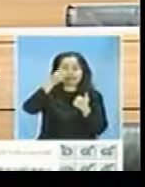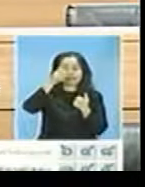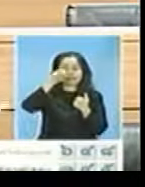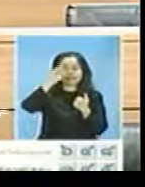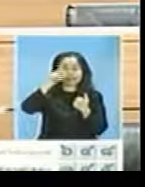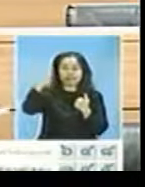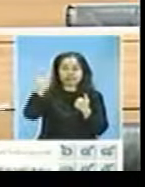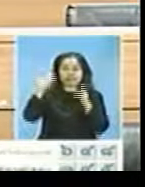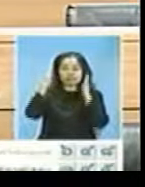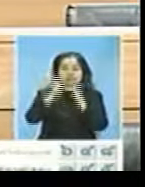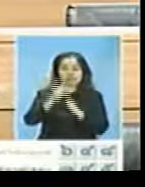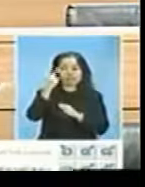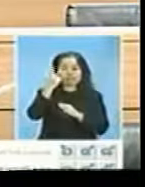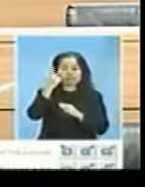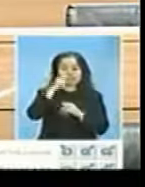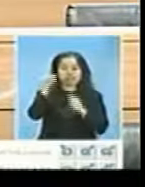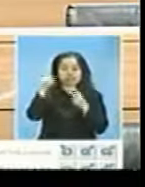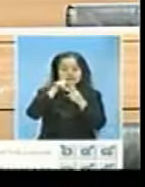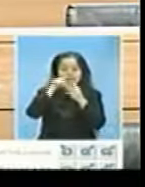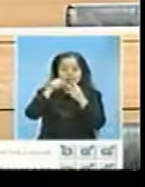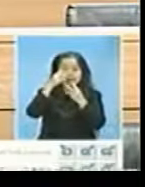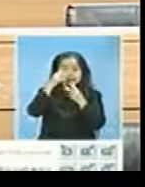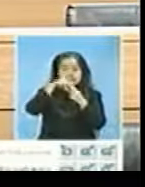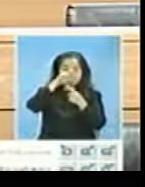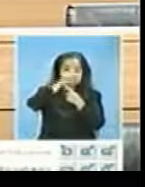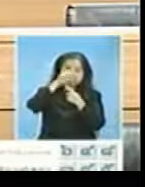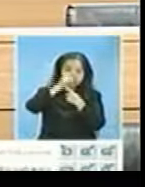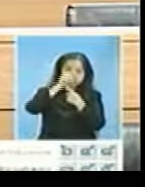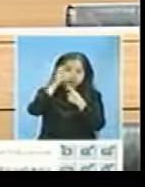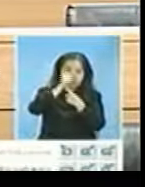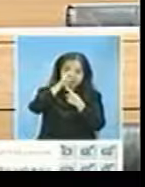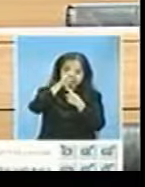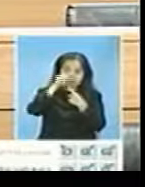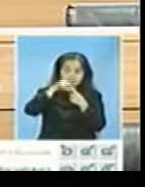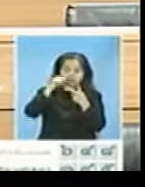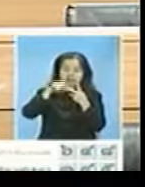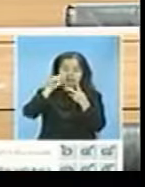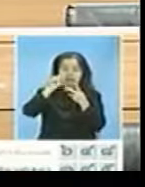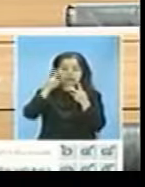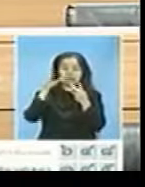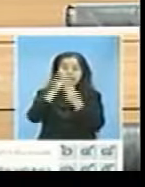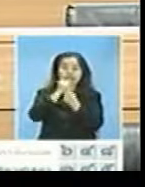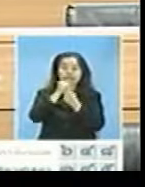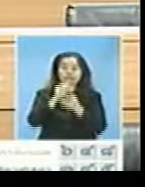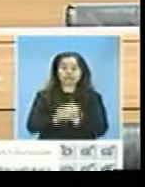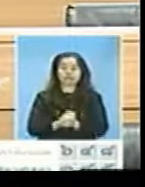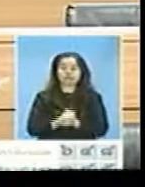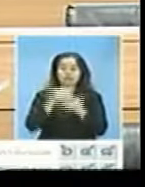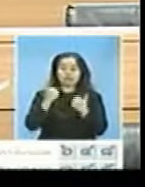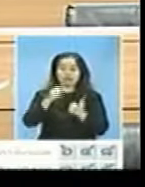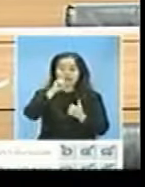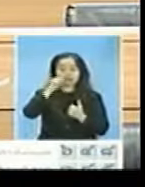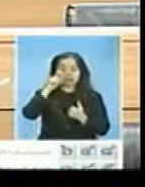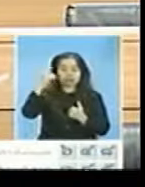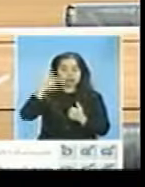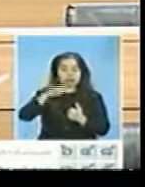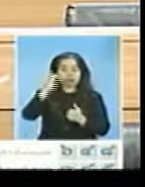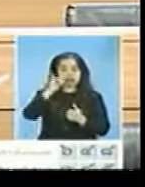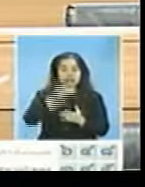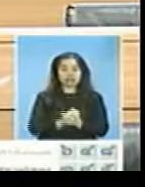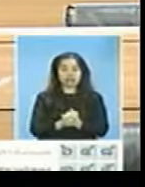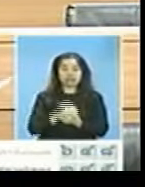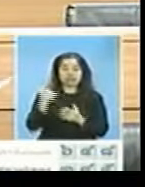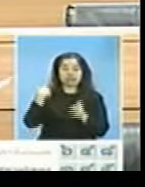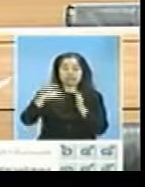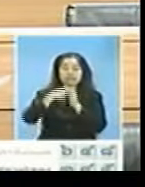านี้สองคนอยู่ในสภาผู้แทนราษฎรหนึ่งคนอยู่ในวุฒิสภาหนึ่งคนเราได้ถามเขาไหมว่ามันมี